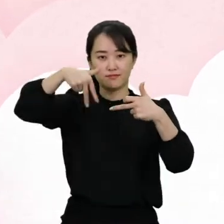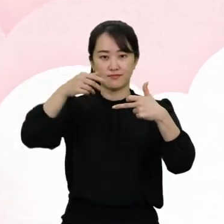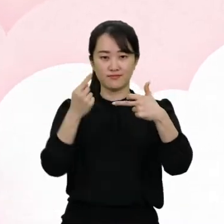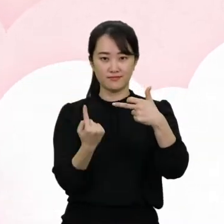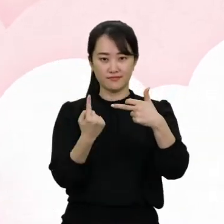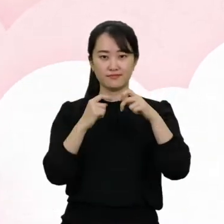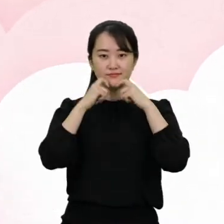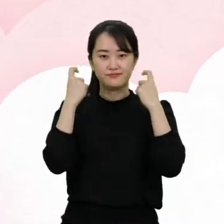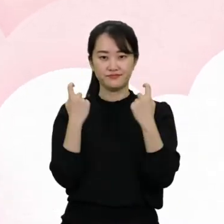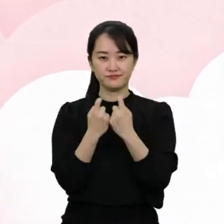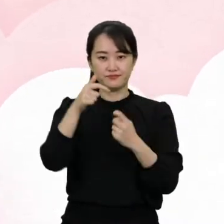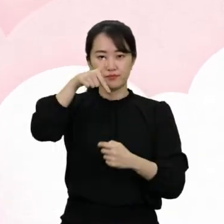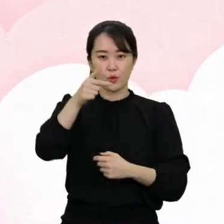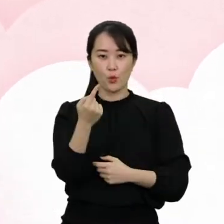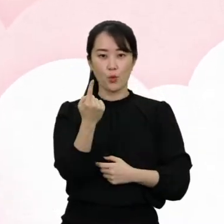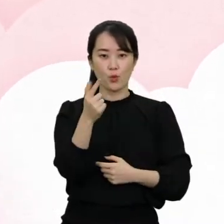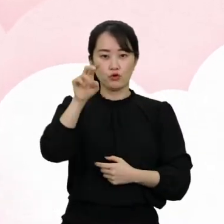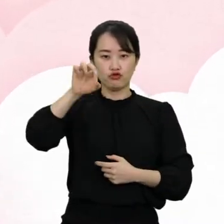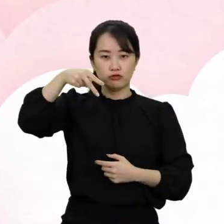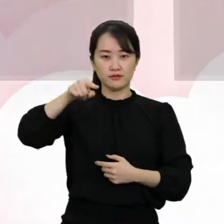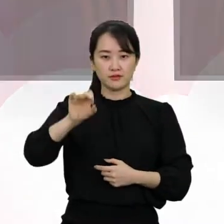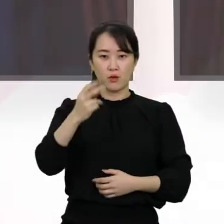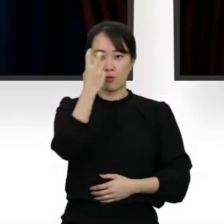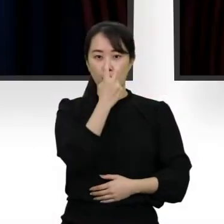제17조 개인의 고유성 보호.